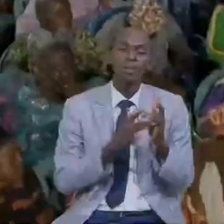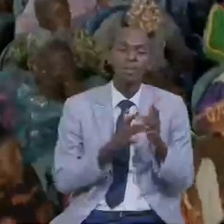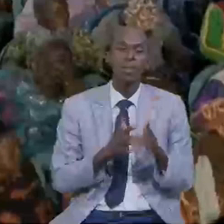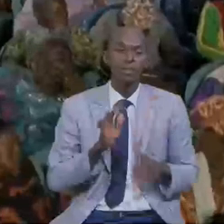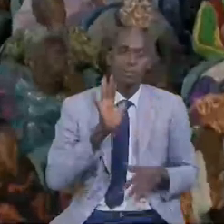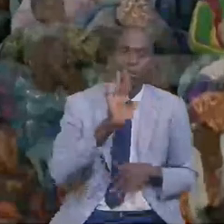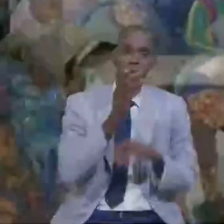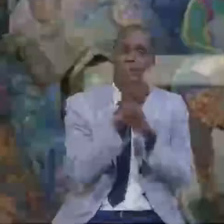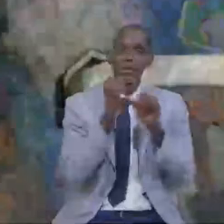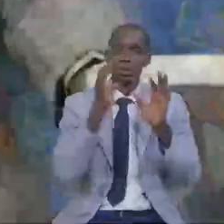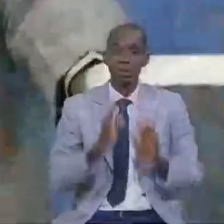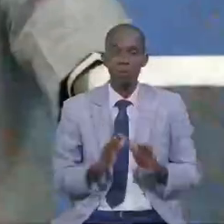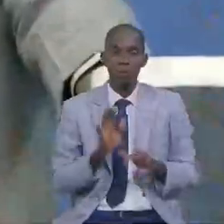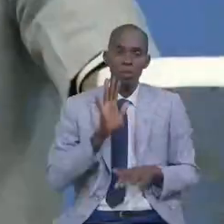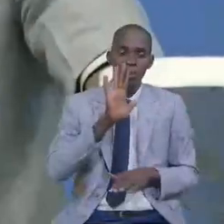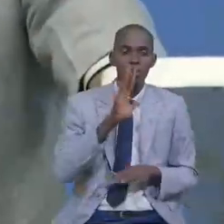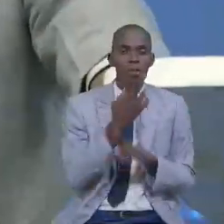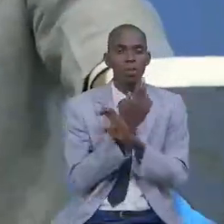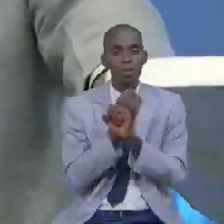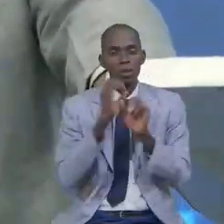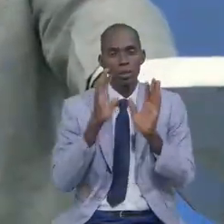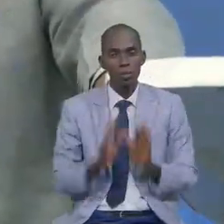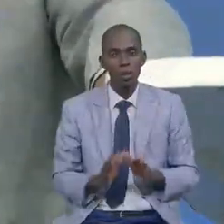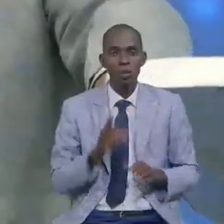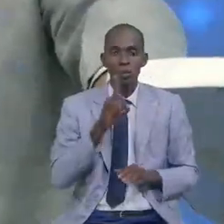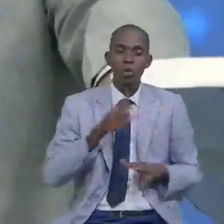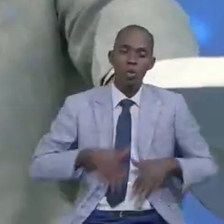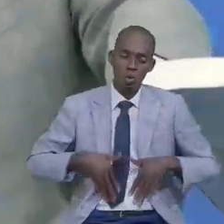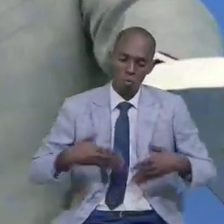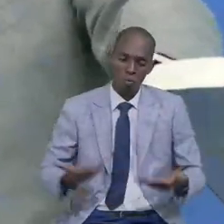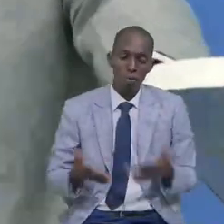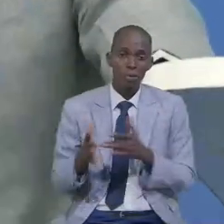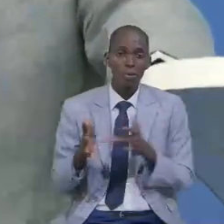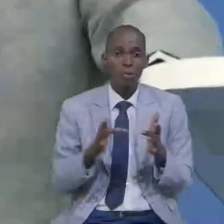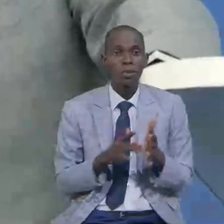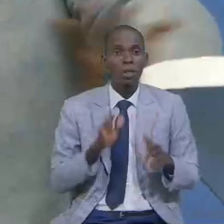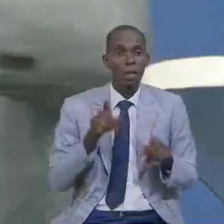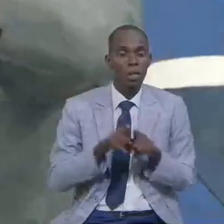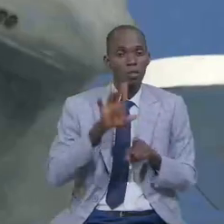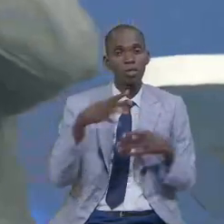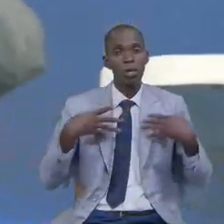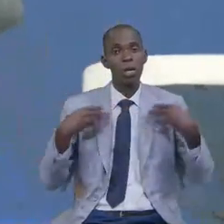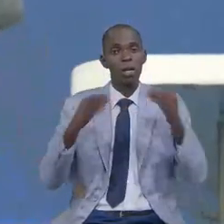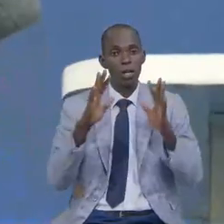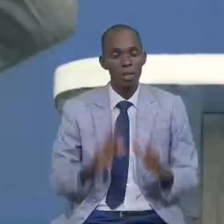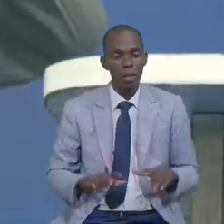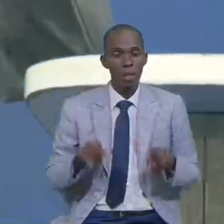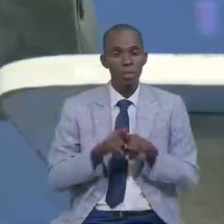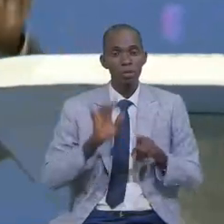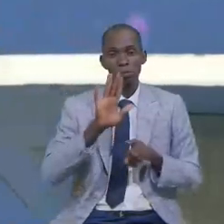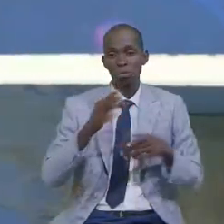Sauveur, ton Rédempteur, tu confesses Jésus, ton guérisseur, ton libérateur. Ce